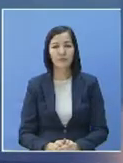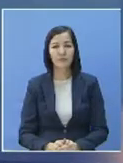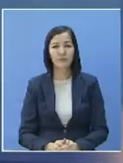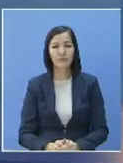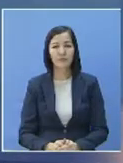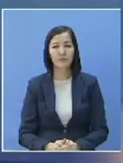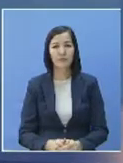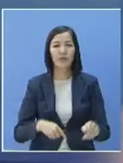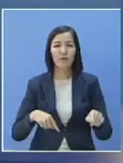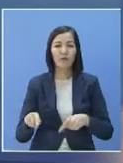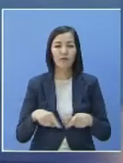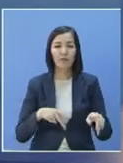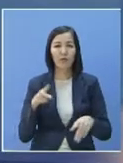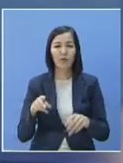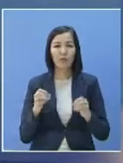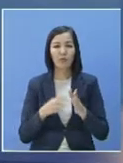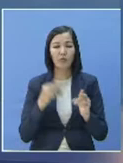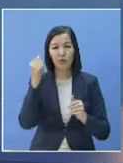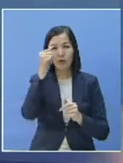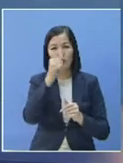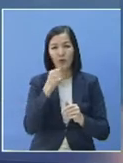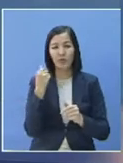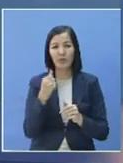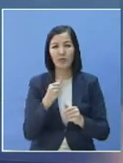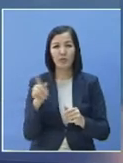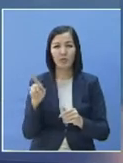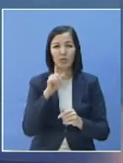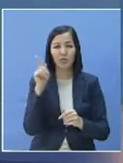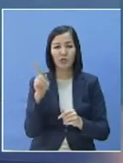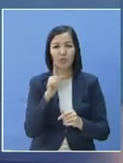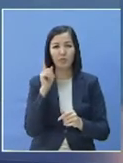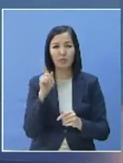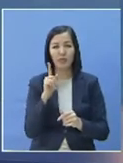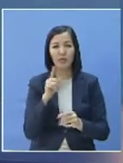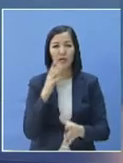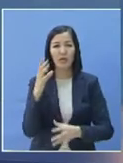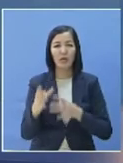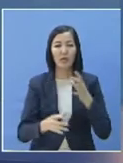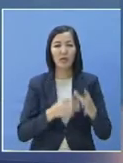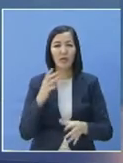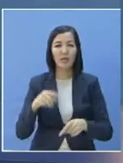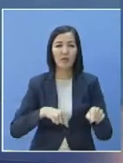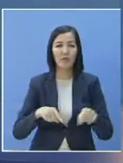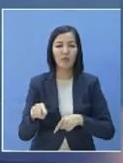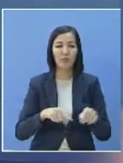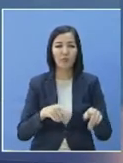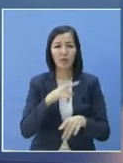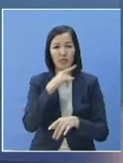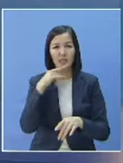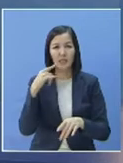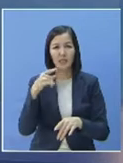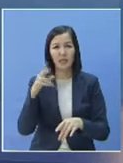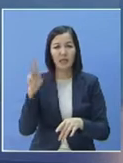Море футбол 2019. Осылай деп аталатын жасөспірімдер арасындағы халықаралық аяқ доп додасына Ресей,